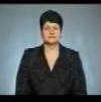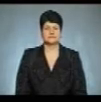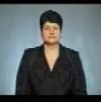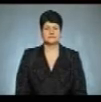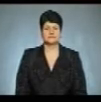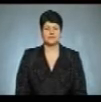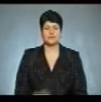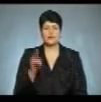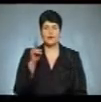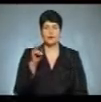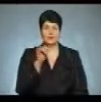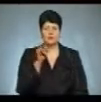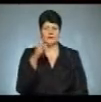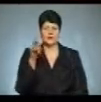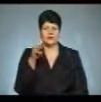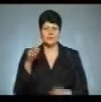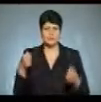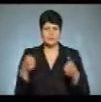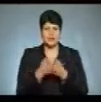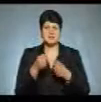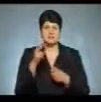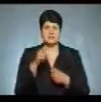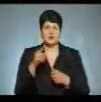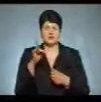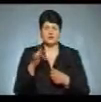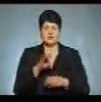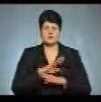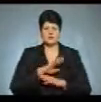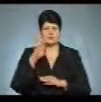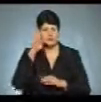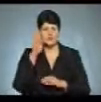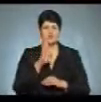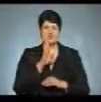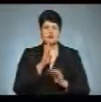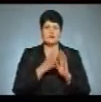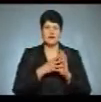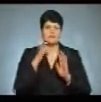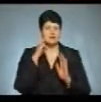У ДТП у Зборівському районі загинув чоловік. Жінка та 9-річна дитина у комі.